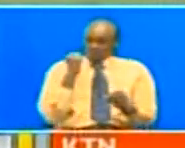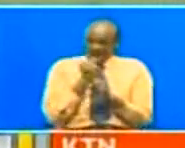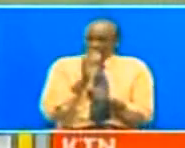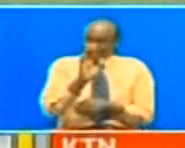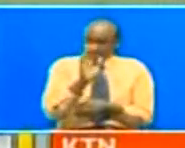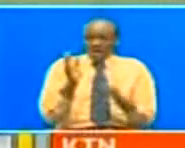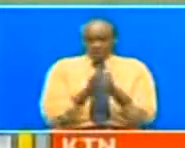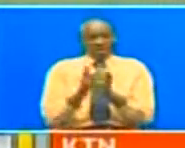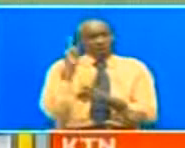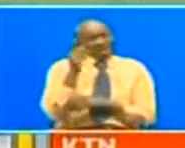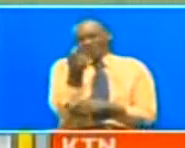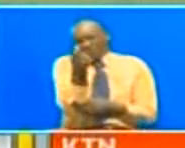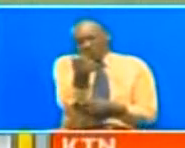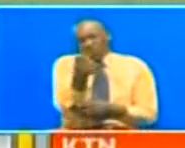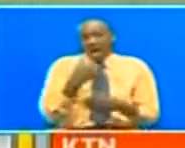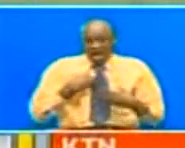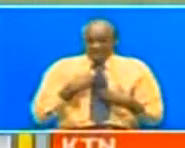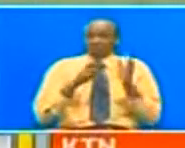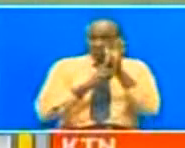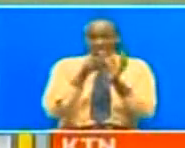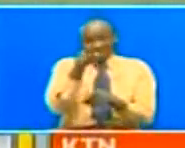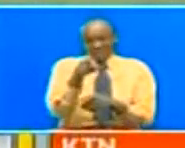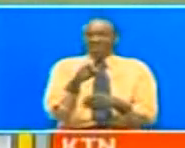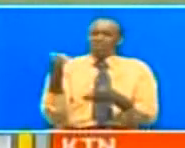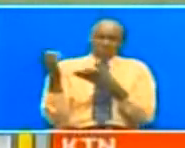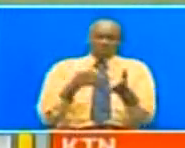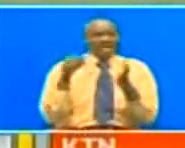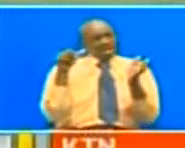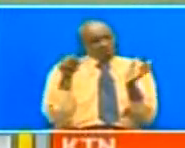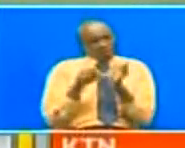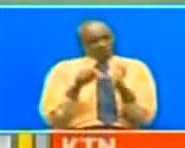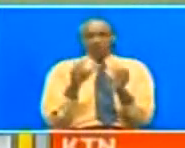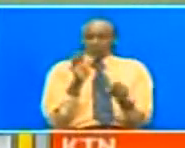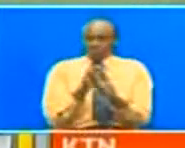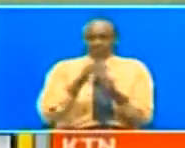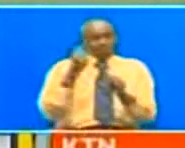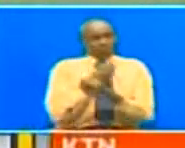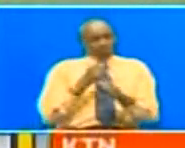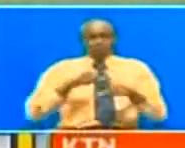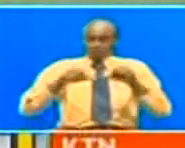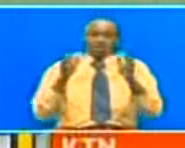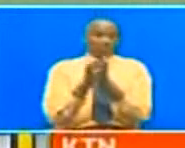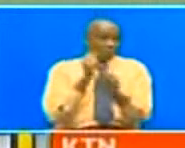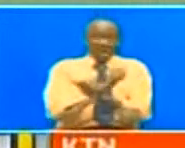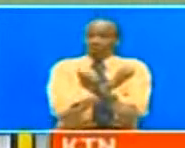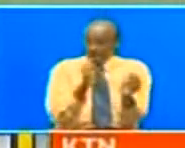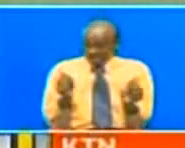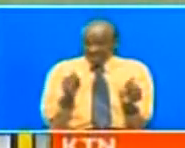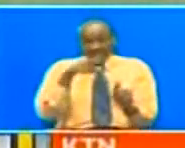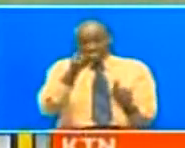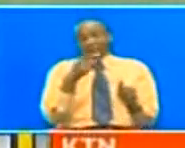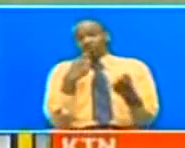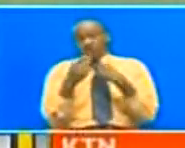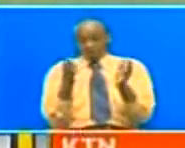na mawakili wanaowakilisha tume hiyo imechangia pakubwa kwa wao kutotekeleza wajibu wao vyema. Wakizungumza